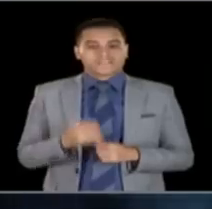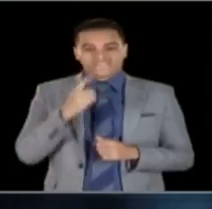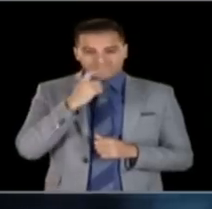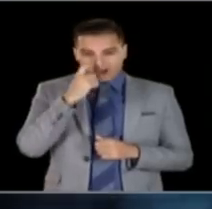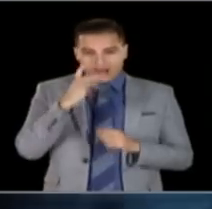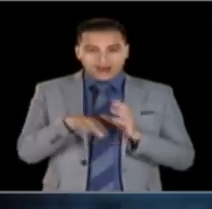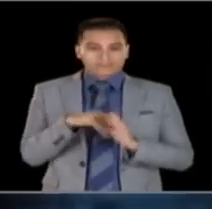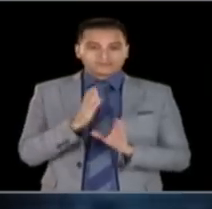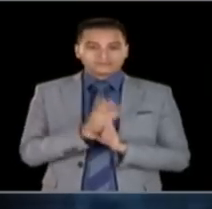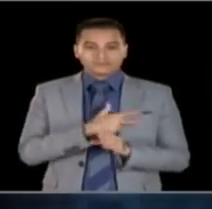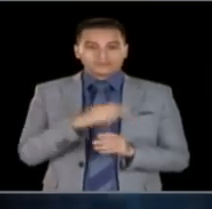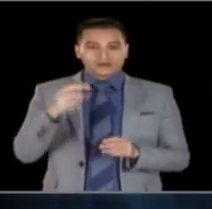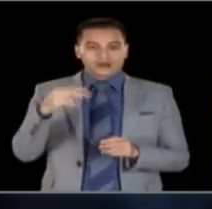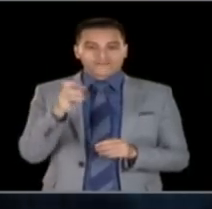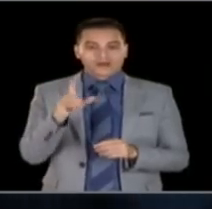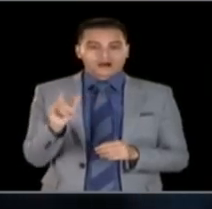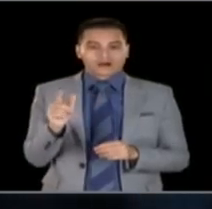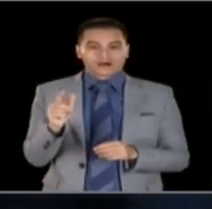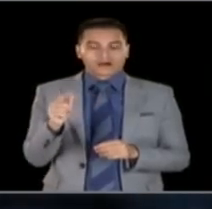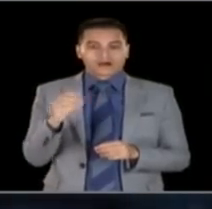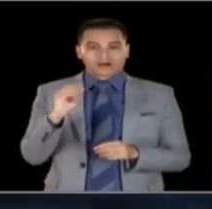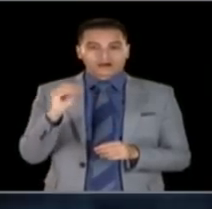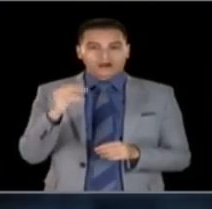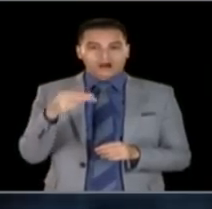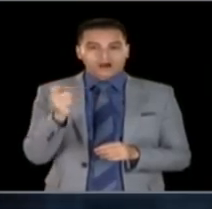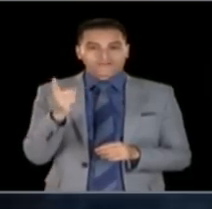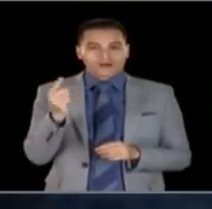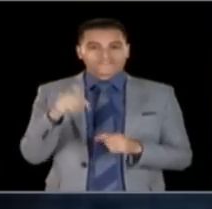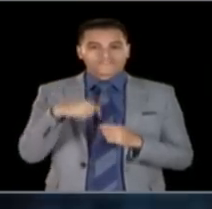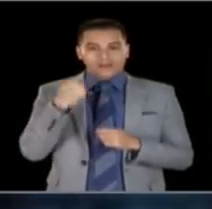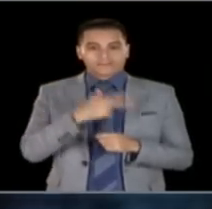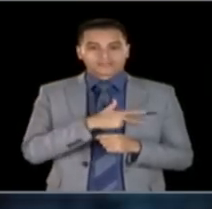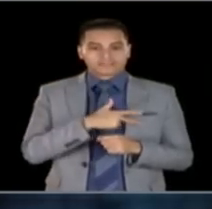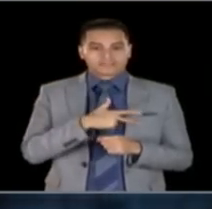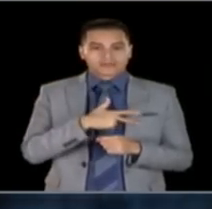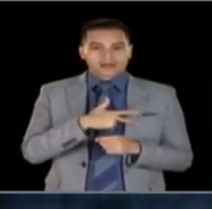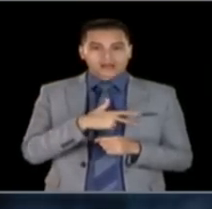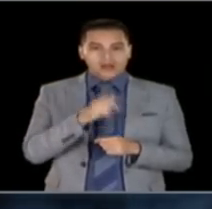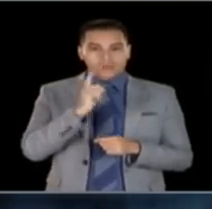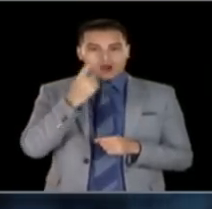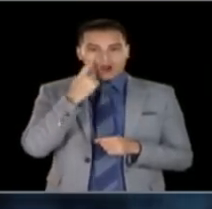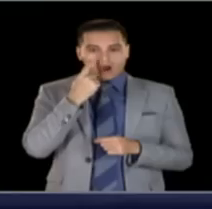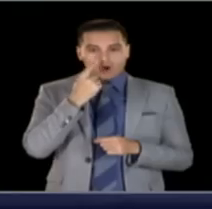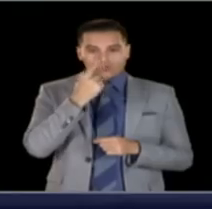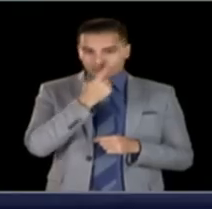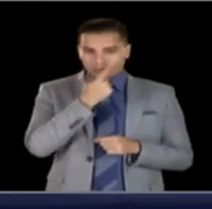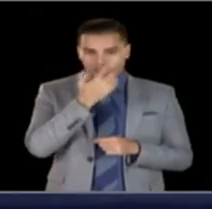فنون فنان قام بدور جعفر في فيلم اوعى وشك، فمن هو؟